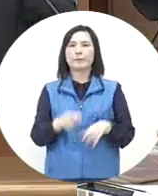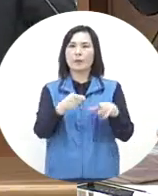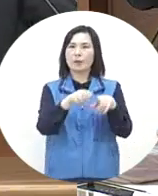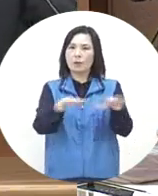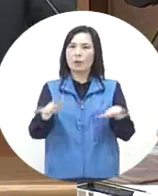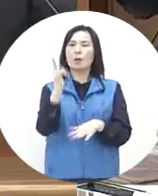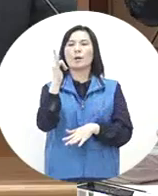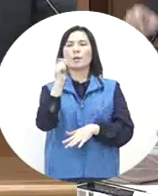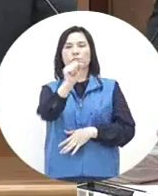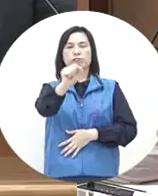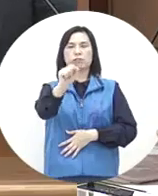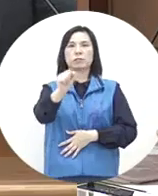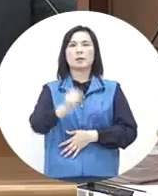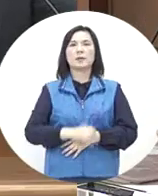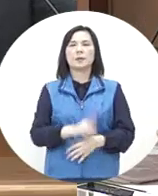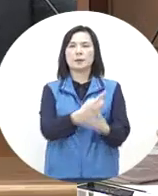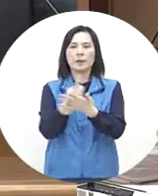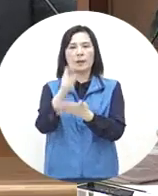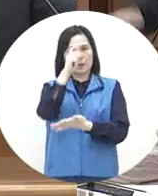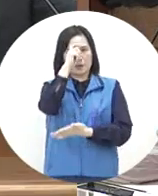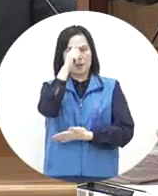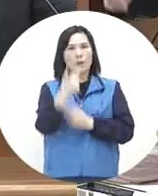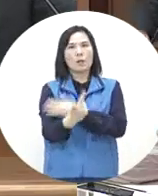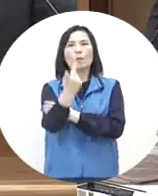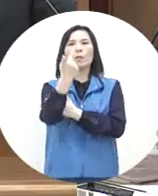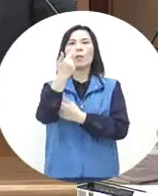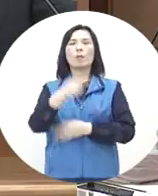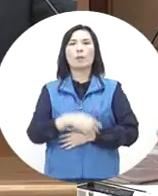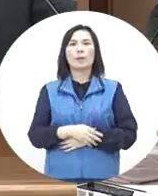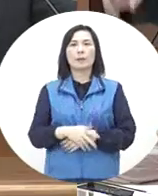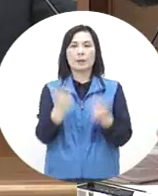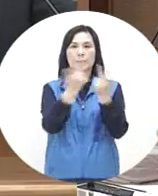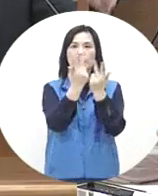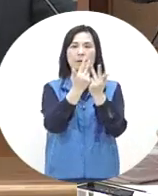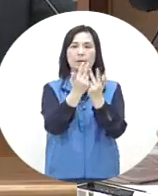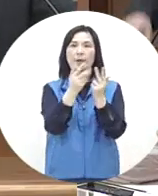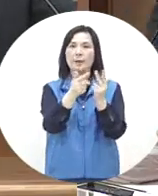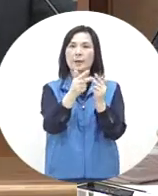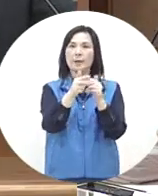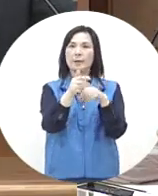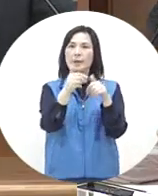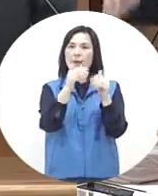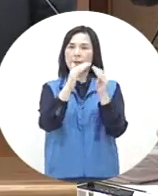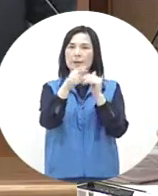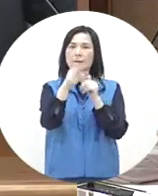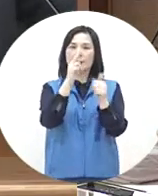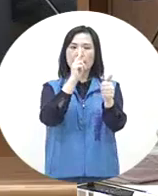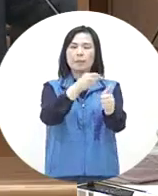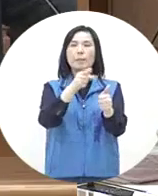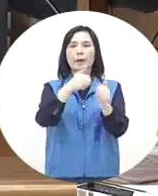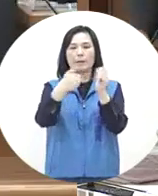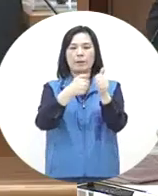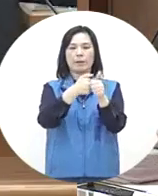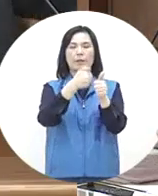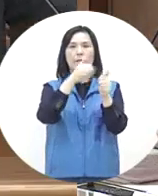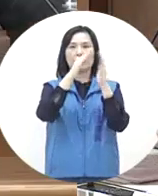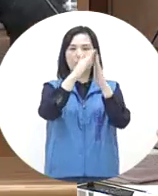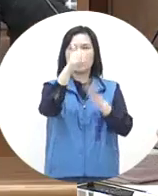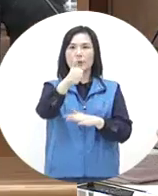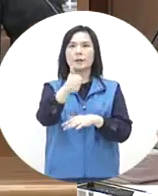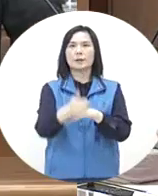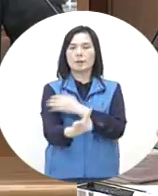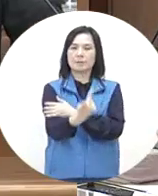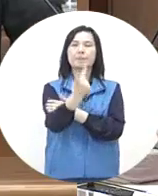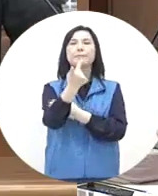啦吼，大家都在期待，所以我们新北市呢就是交一个副市长。整体来抓， 哦，对对对，有， 甚至脚步可以更快。 县副市长、县副